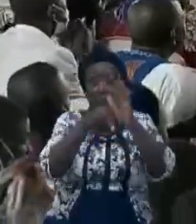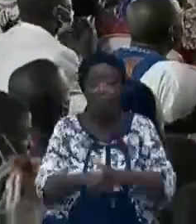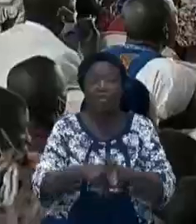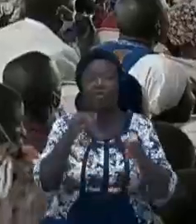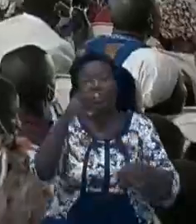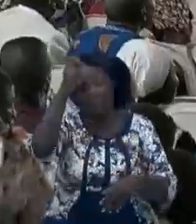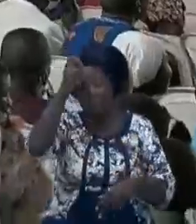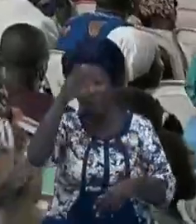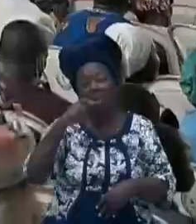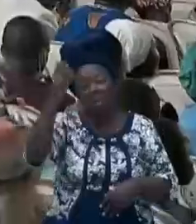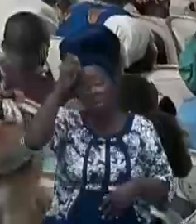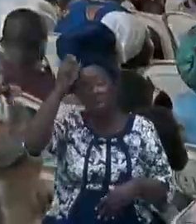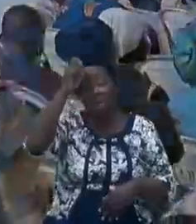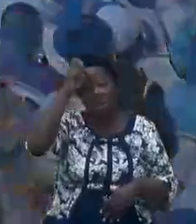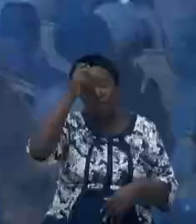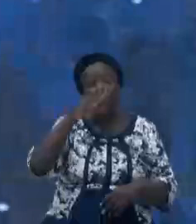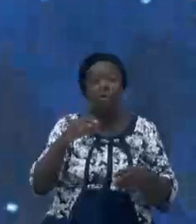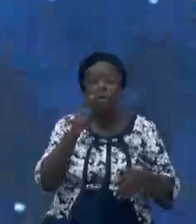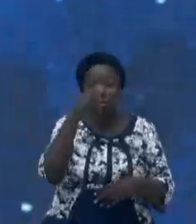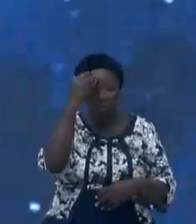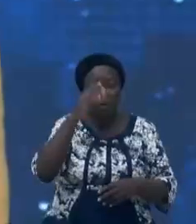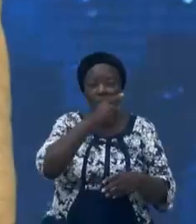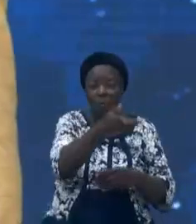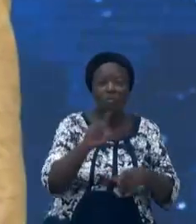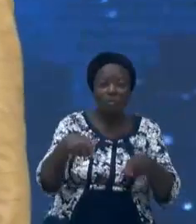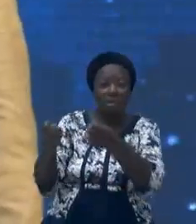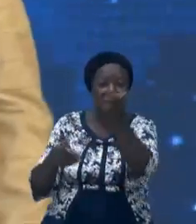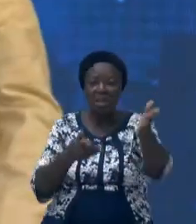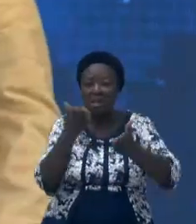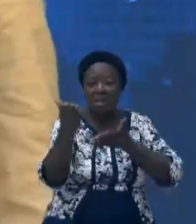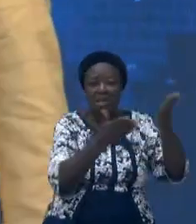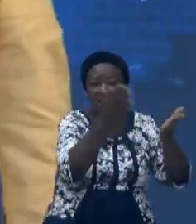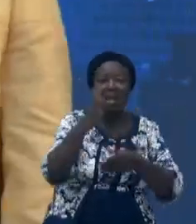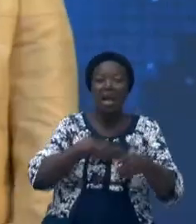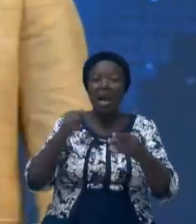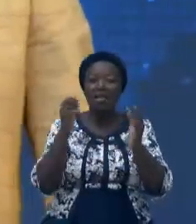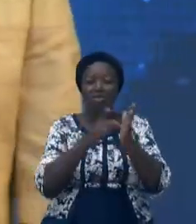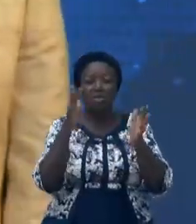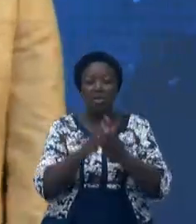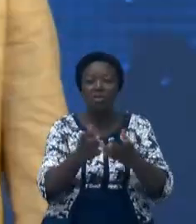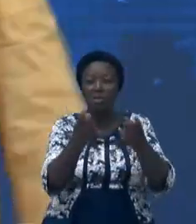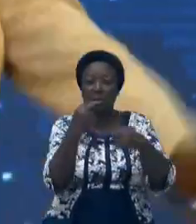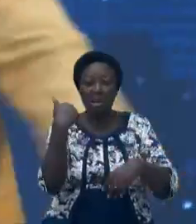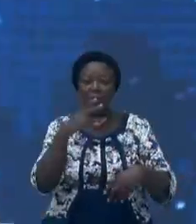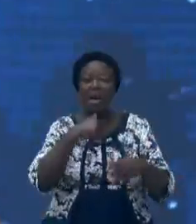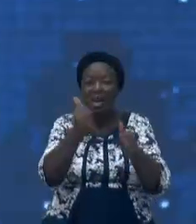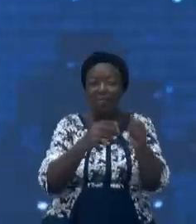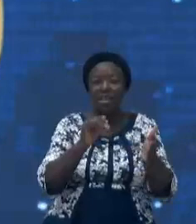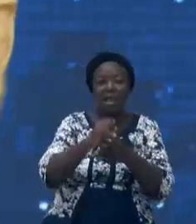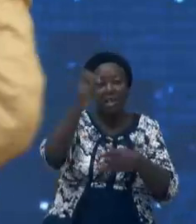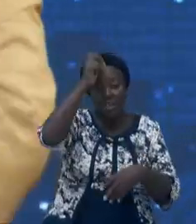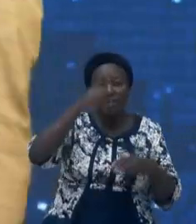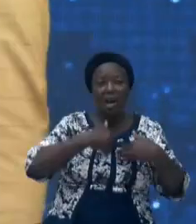qui étaient sous l'emprise du diable sous la pluie du diable le diable est allé là bas est allé là bas elle est là-bas